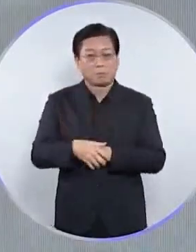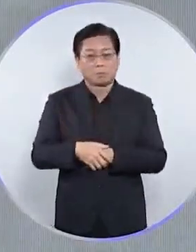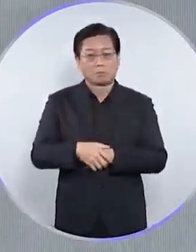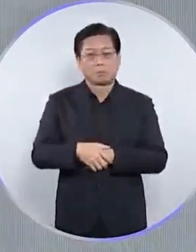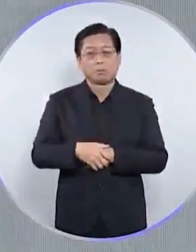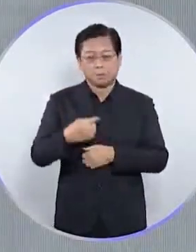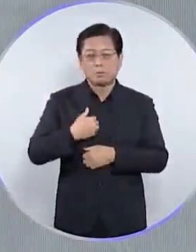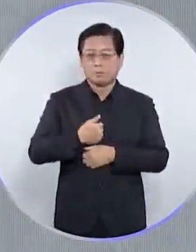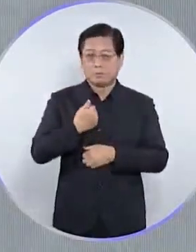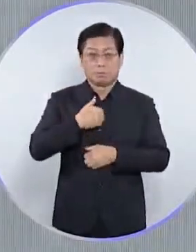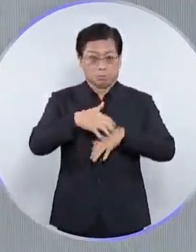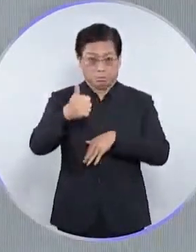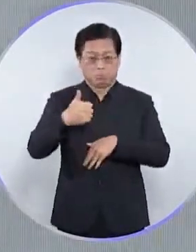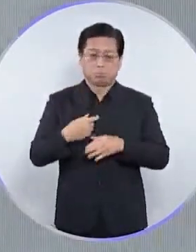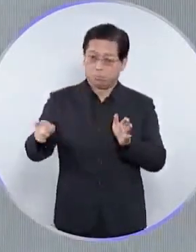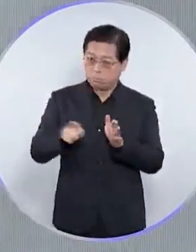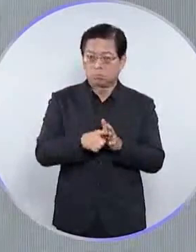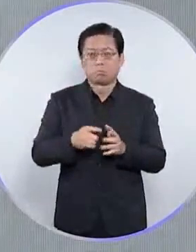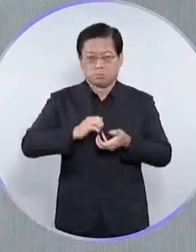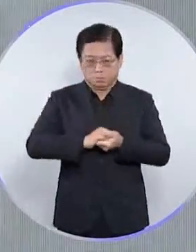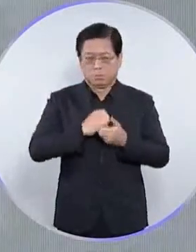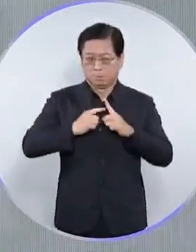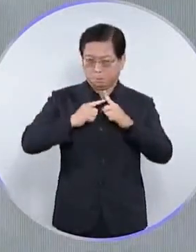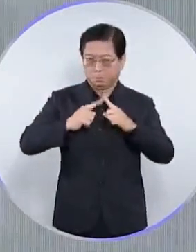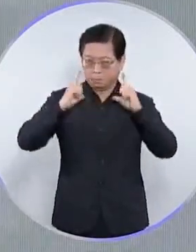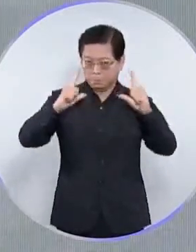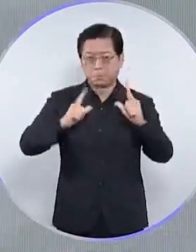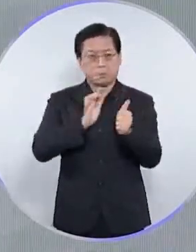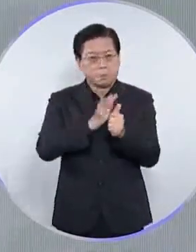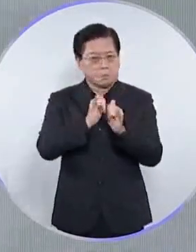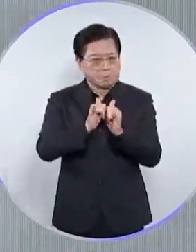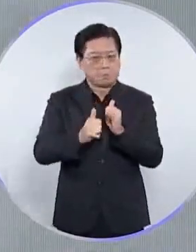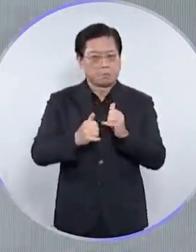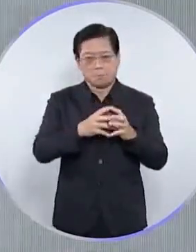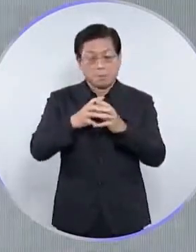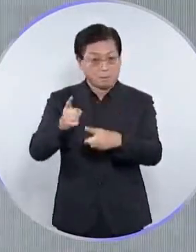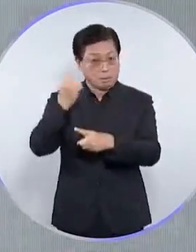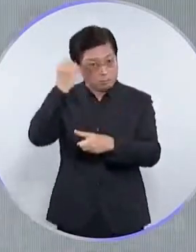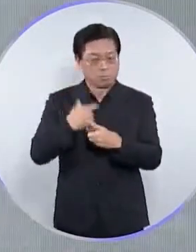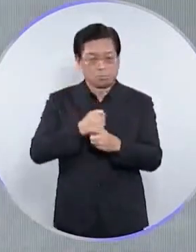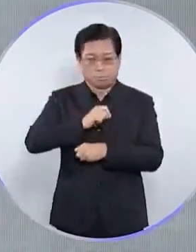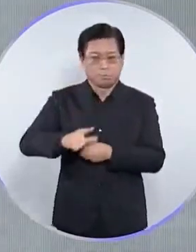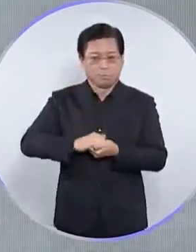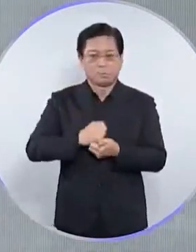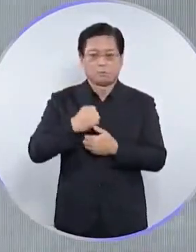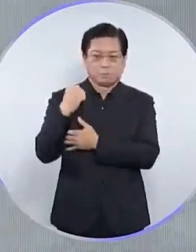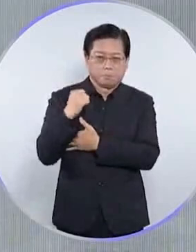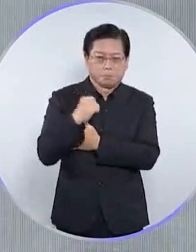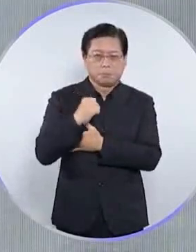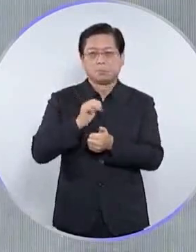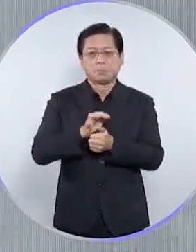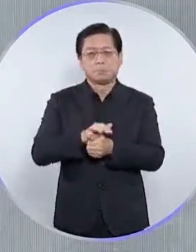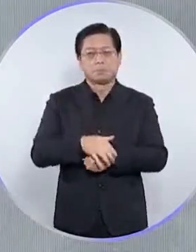有意，一世人就是站在第一线，和人民站做伙，在艰苦，咱来比较艰苦，一直甲拼，